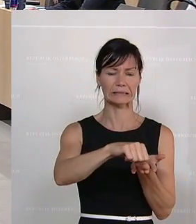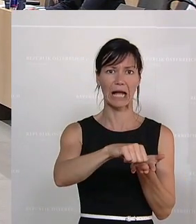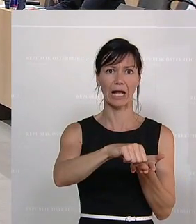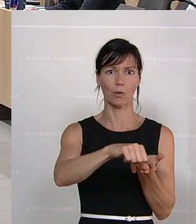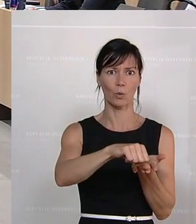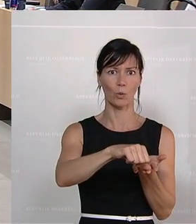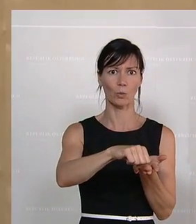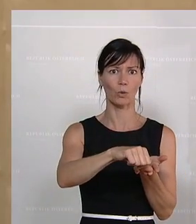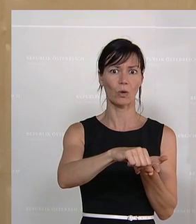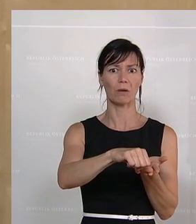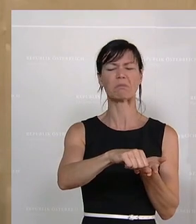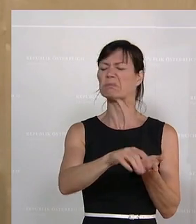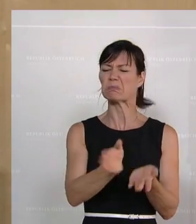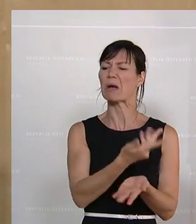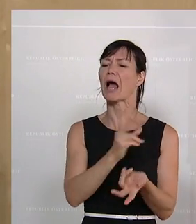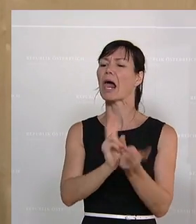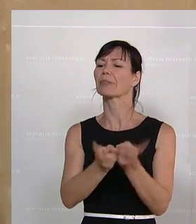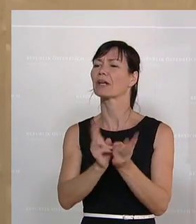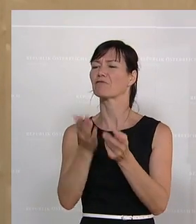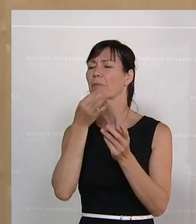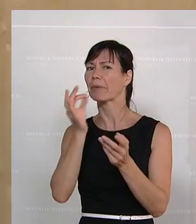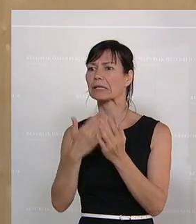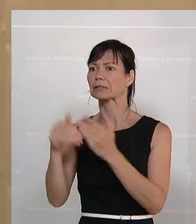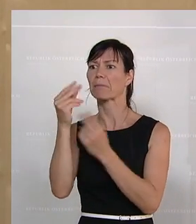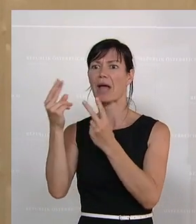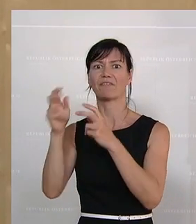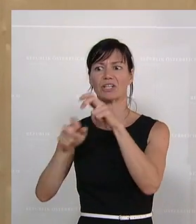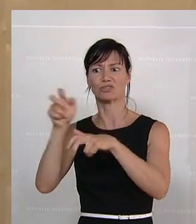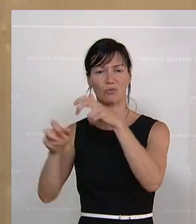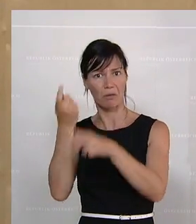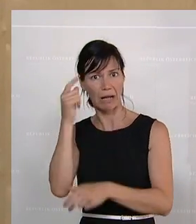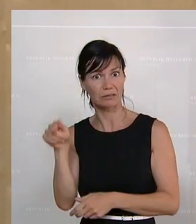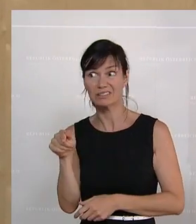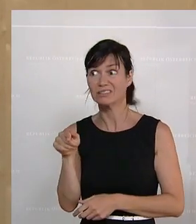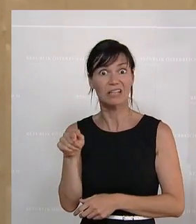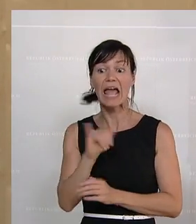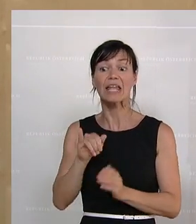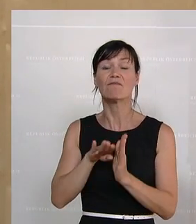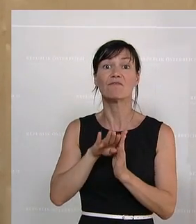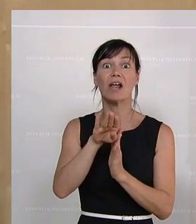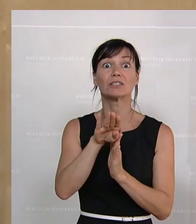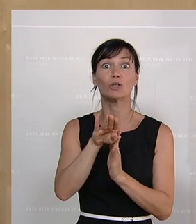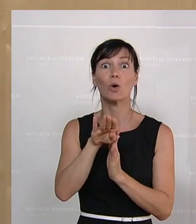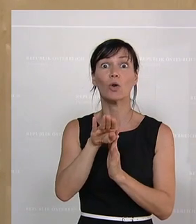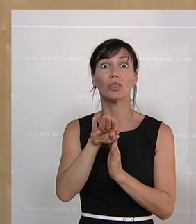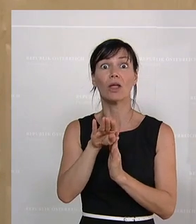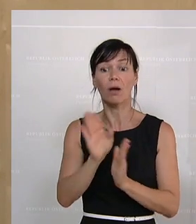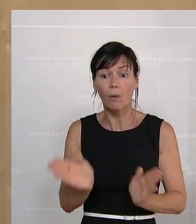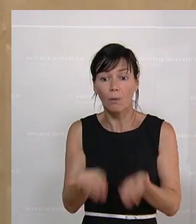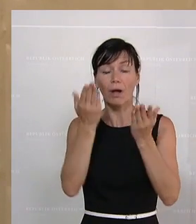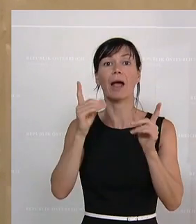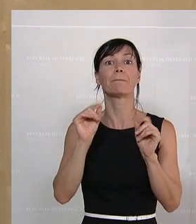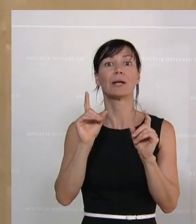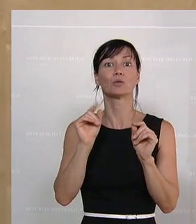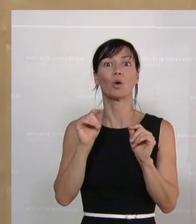würden wir das alles machen mit die dashboard zu her werde so einziges informations an heizungs programm wir würden ja alles gleichzeitig machen das kostet ja